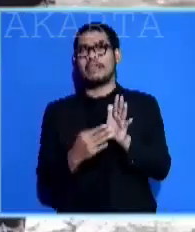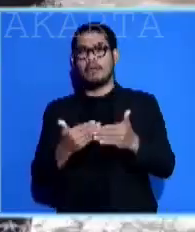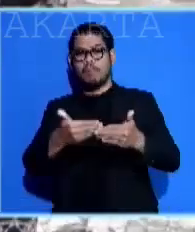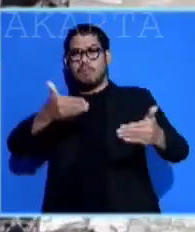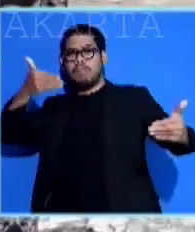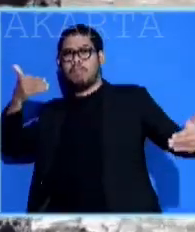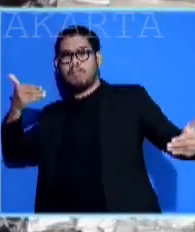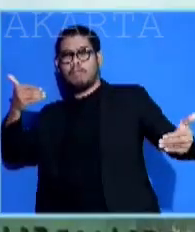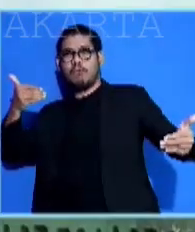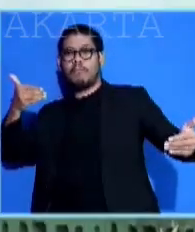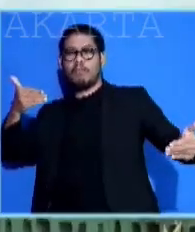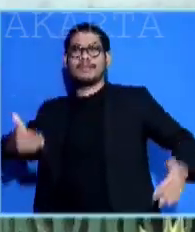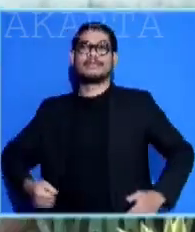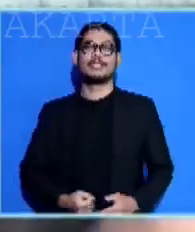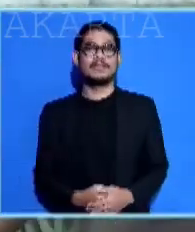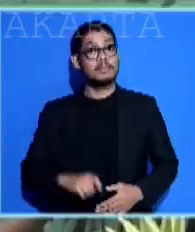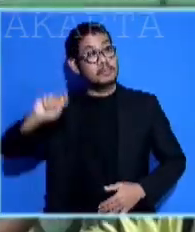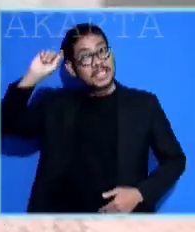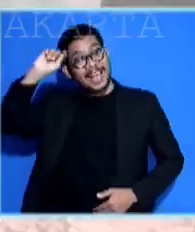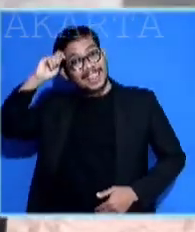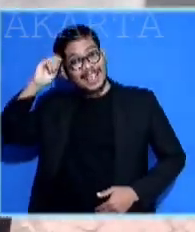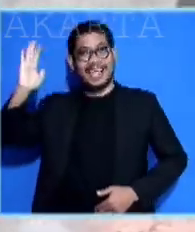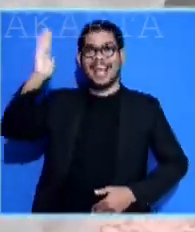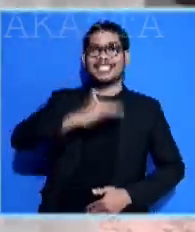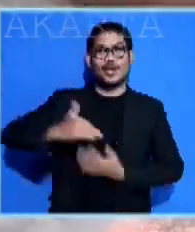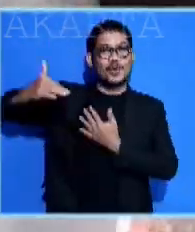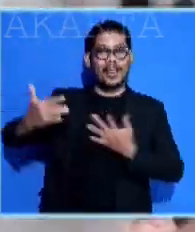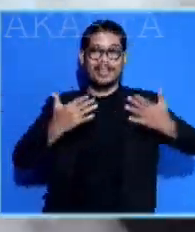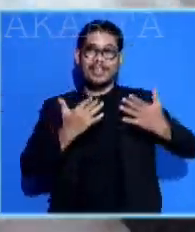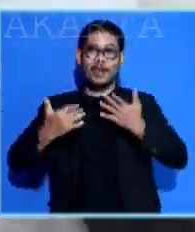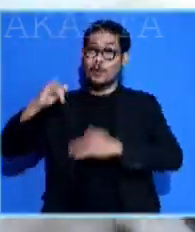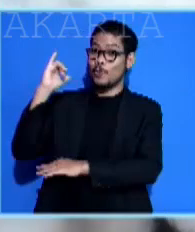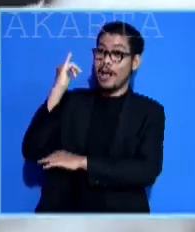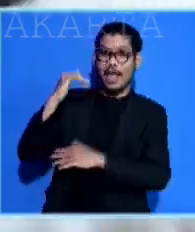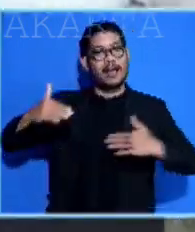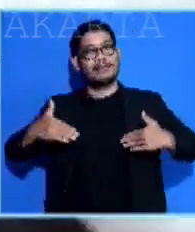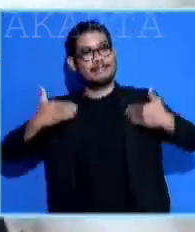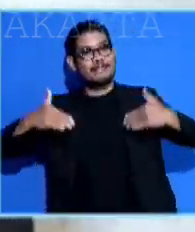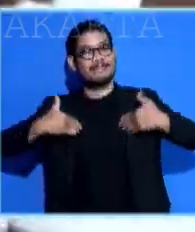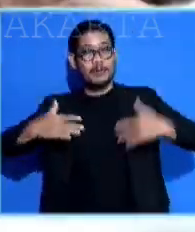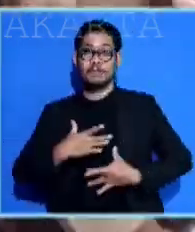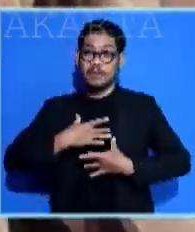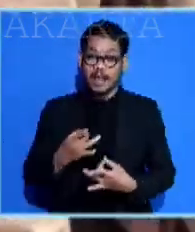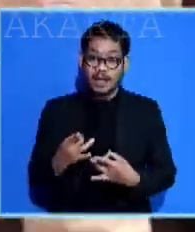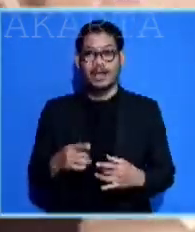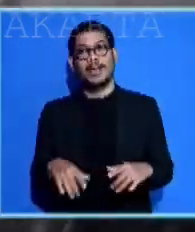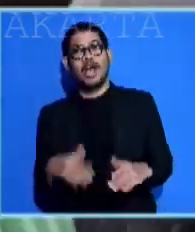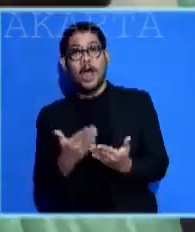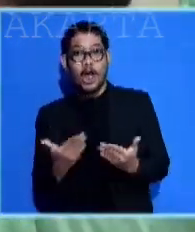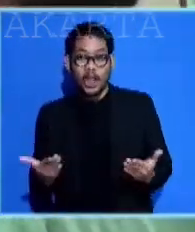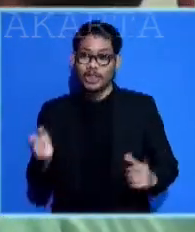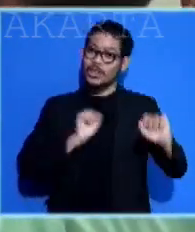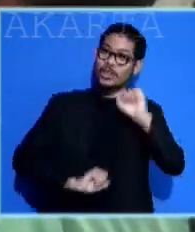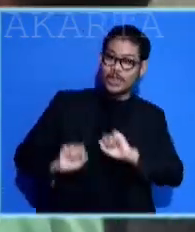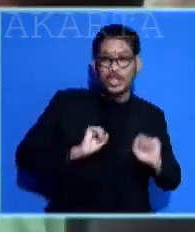menampilkan yang terbaik untuk memperingati Hari Jadi DIY, mereka mengaku senang dan antusias menyiapkan segala perlengkapan, peralatan, hingga koreografi